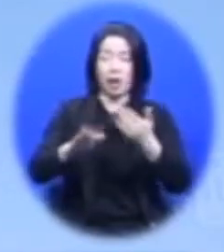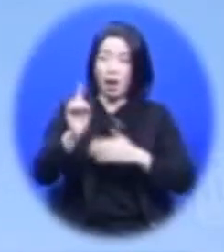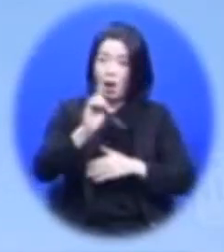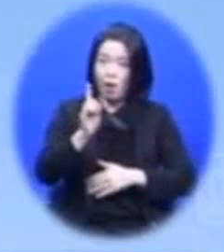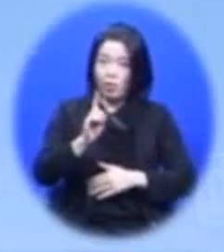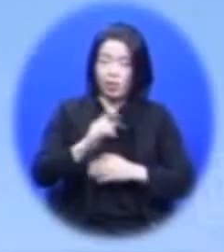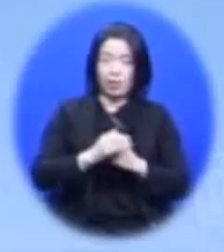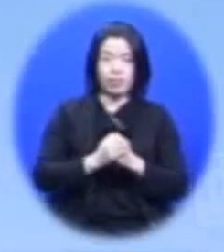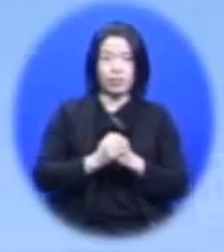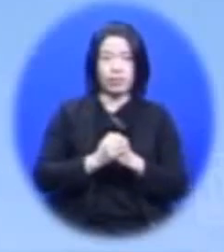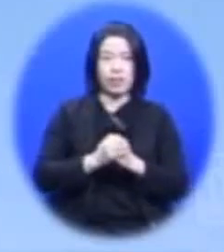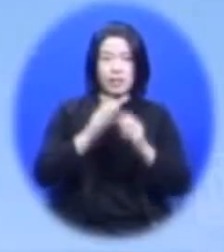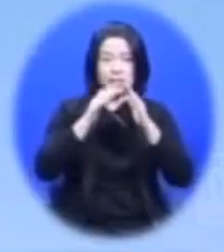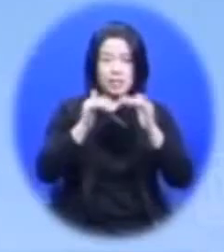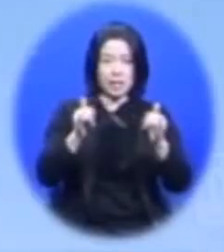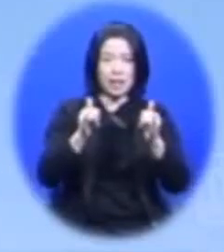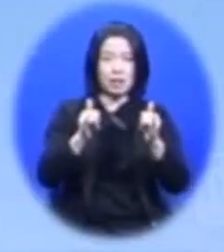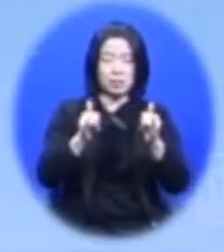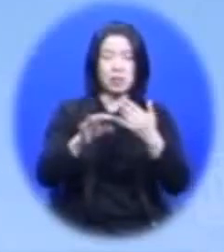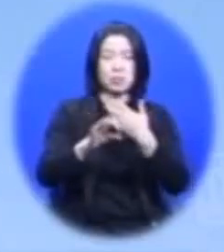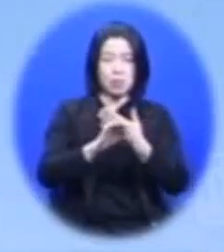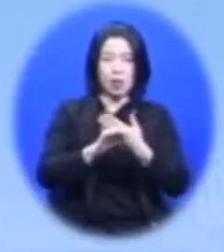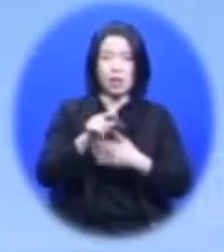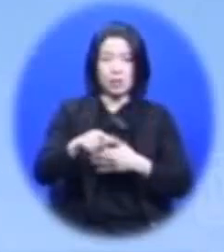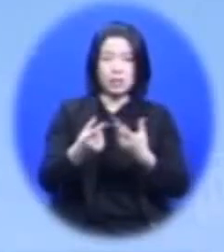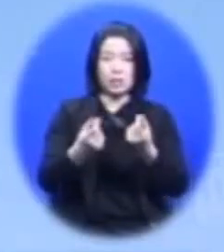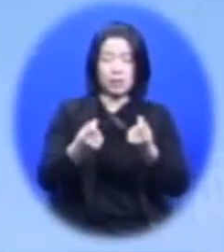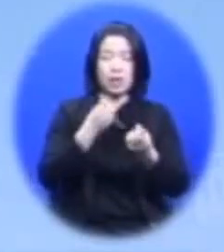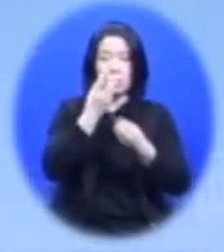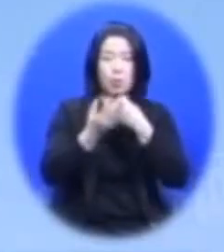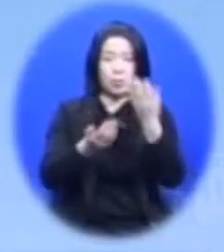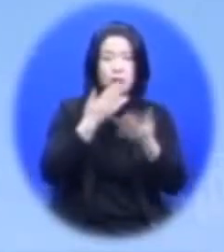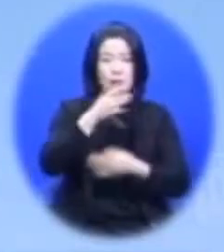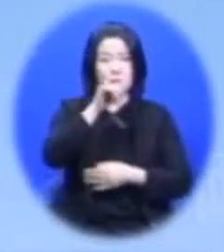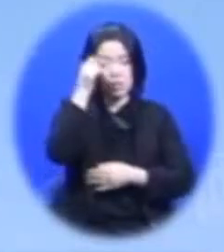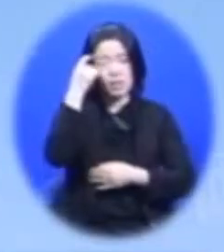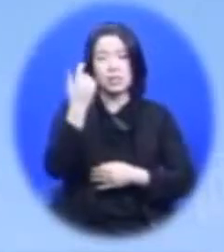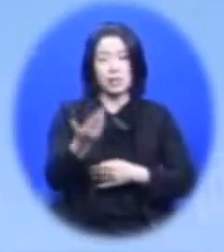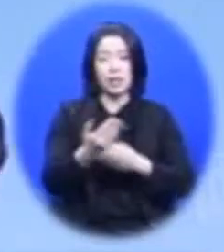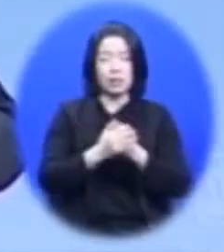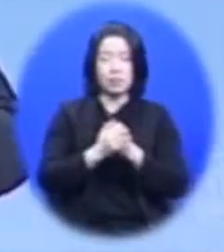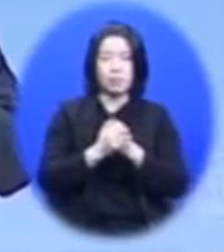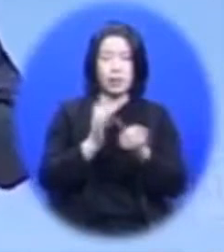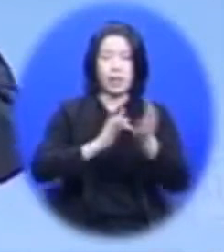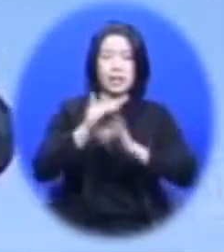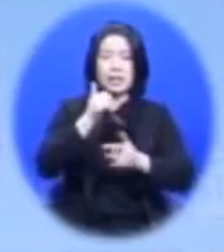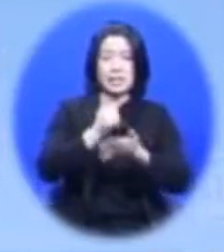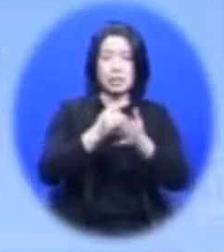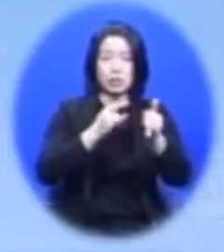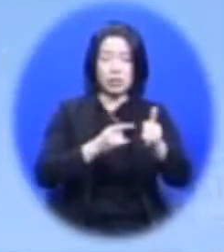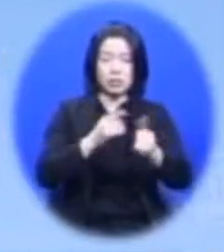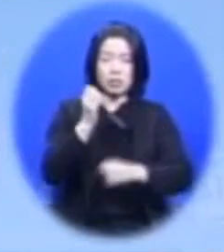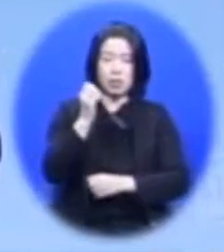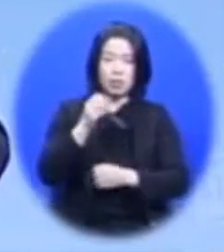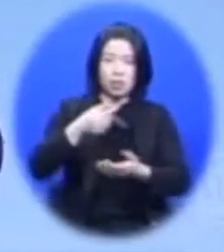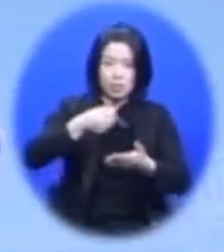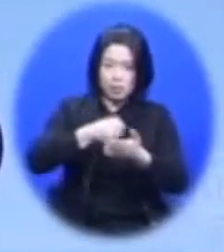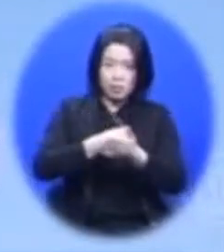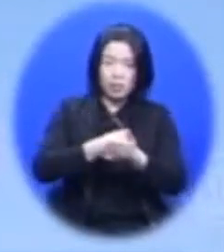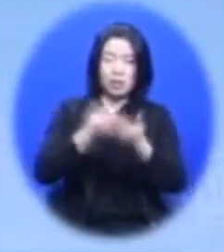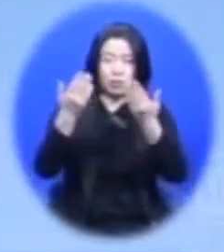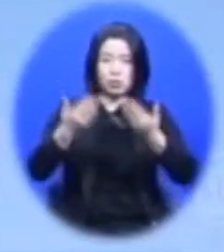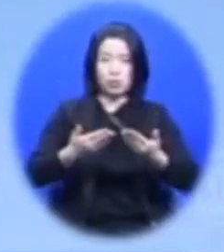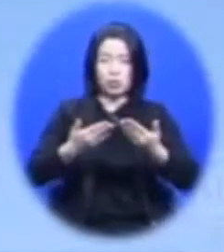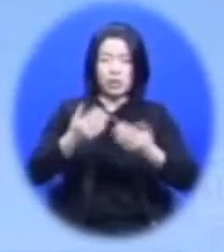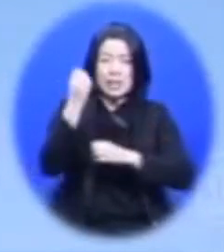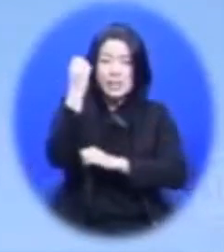어떤 사람이면 그렇게 고백할 수 있을까? 예수님께서 정해진 기준이 있어요.